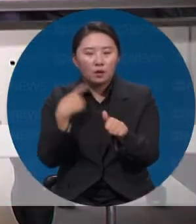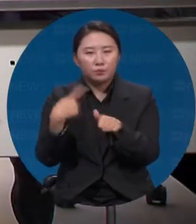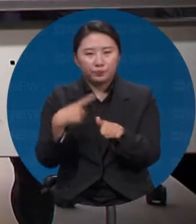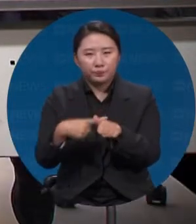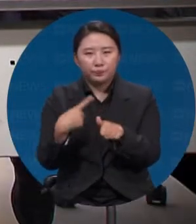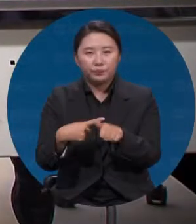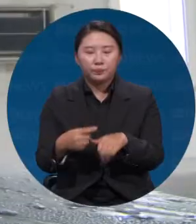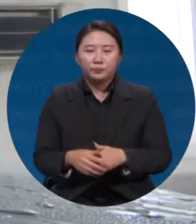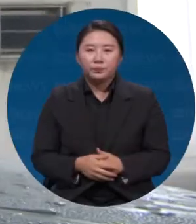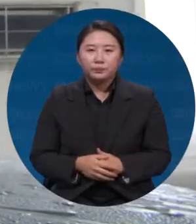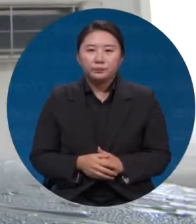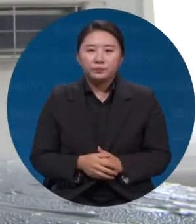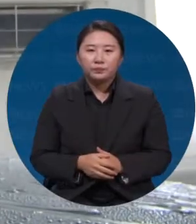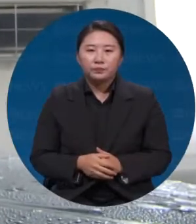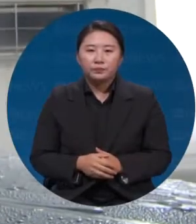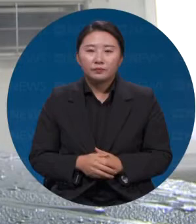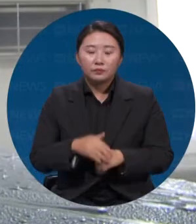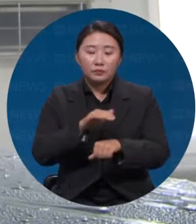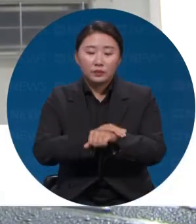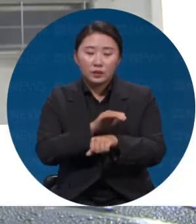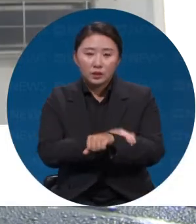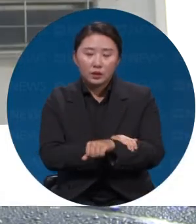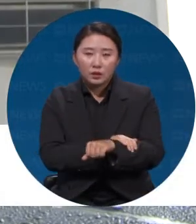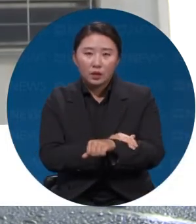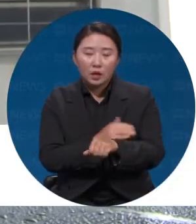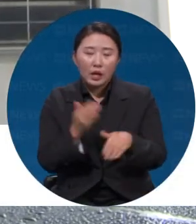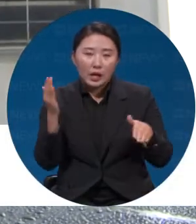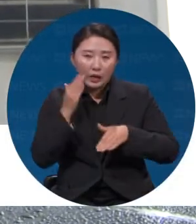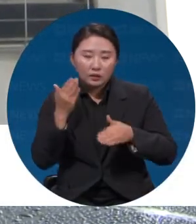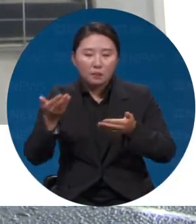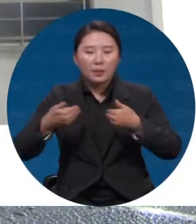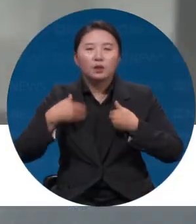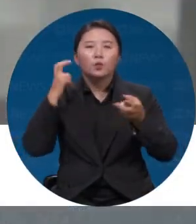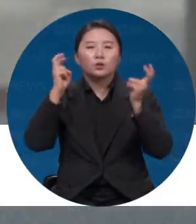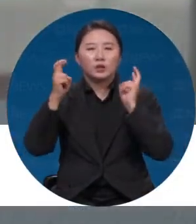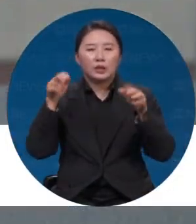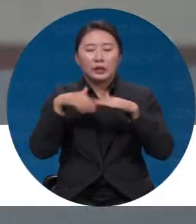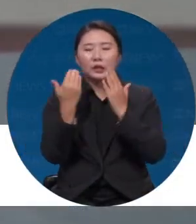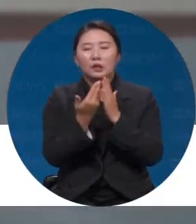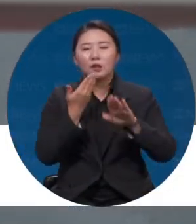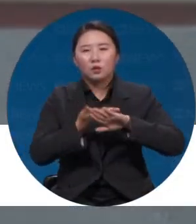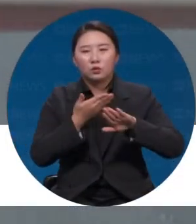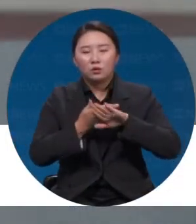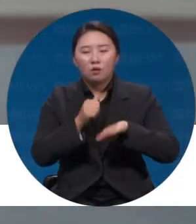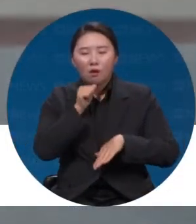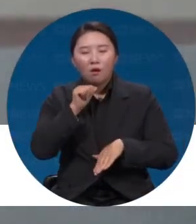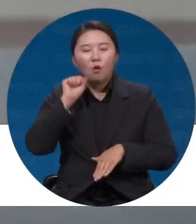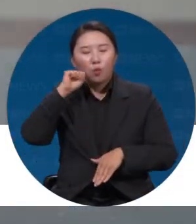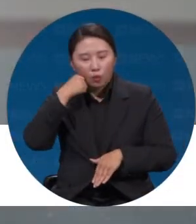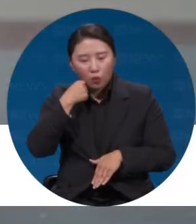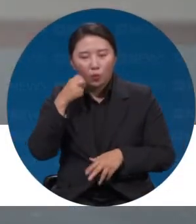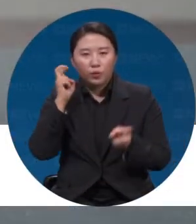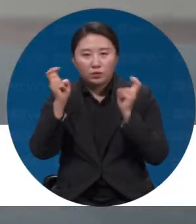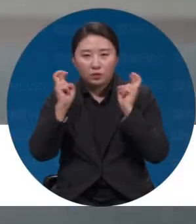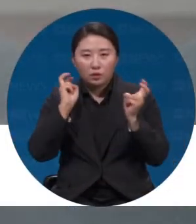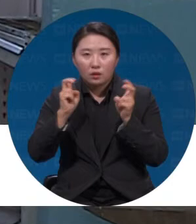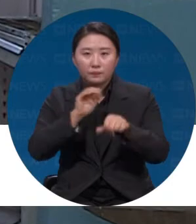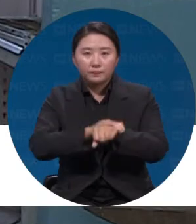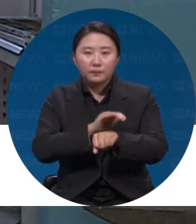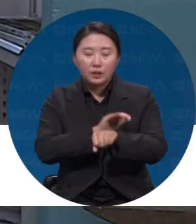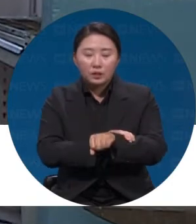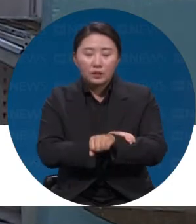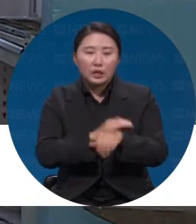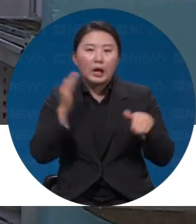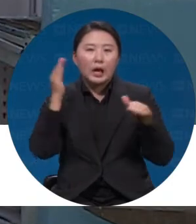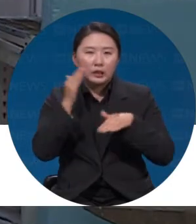나옵니다 현장이 베드를 받는 업체들은 따로 있어요 다 영세한 업체들이 고 타인의 현장 실수